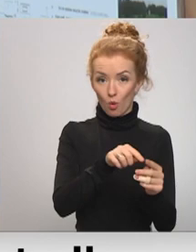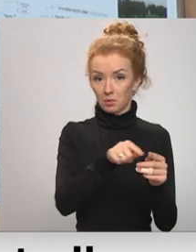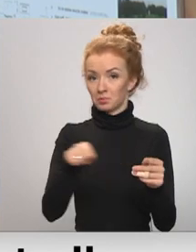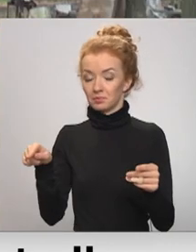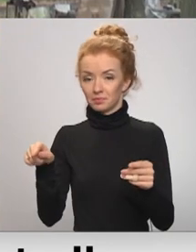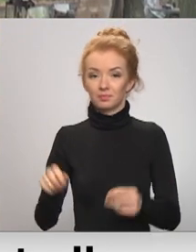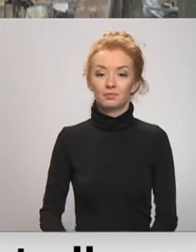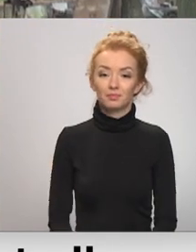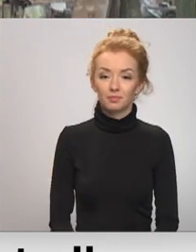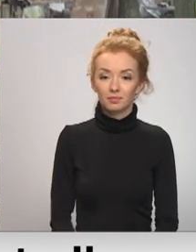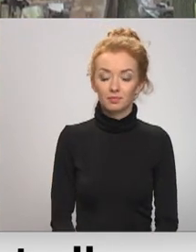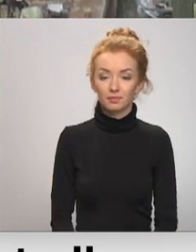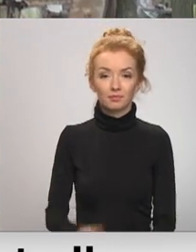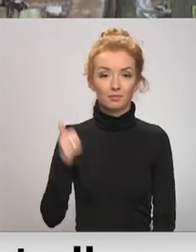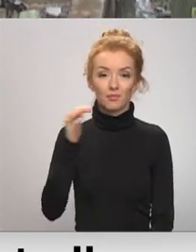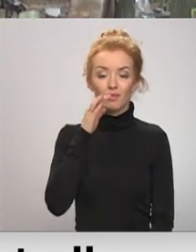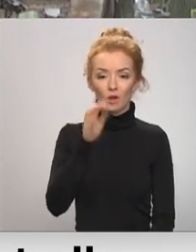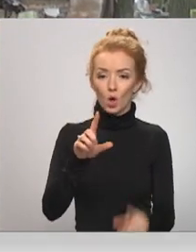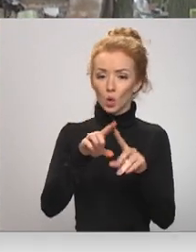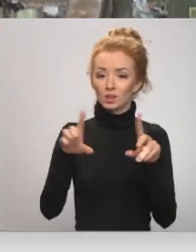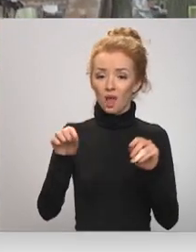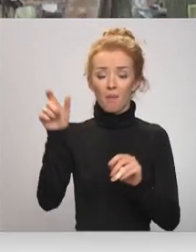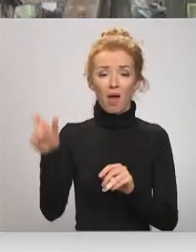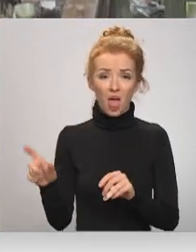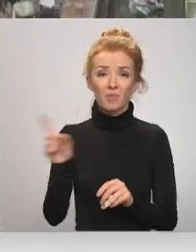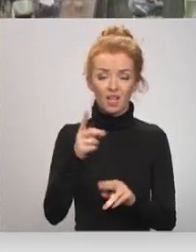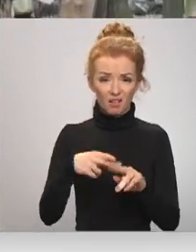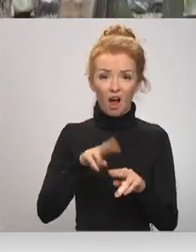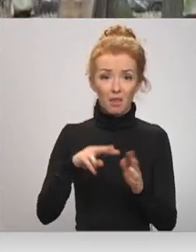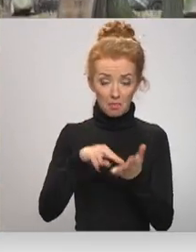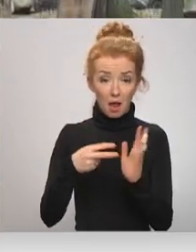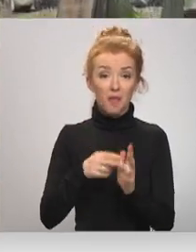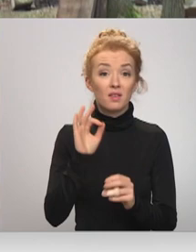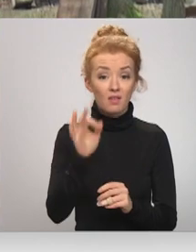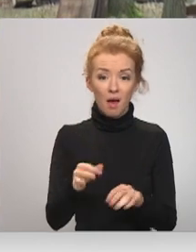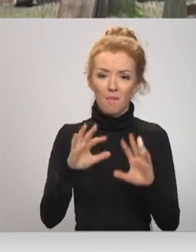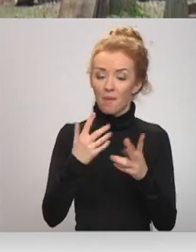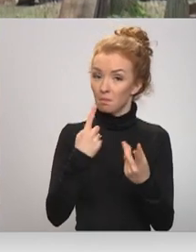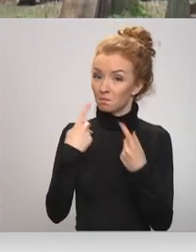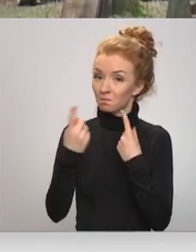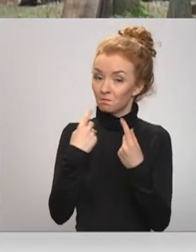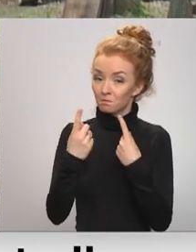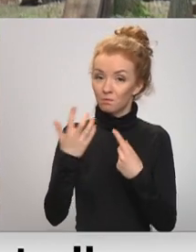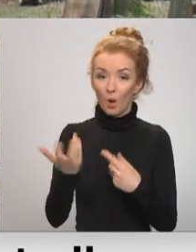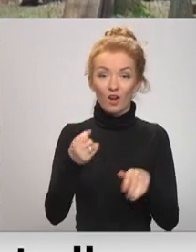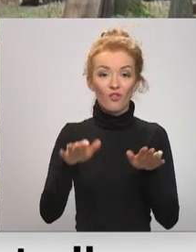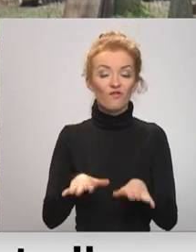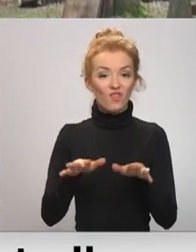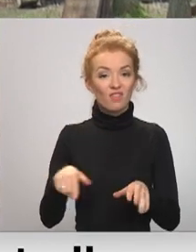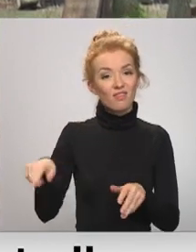pilsētā. Uzņēmējiem tādi plāni ir, jā, bet te aprunājoties arī ar